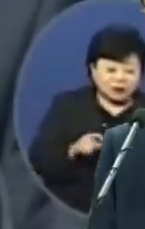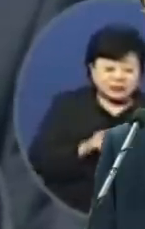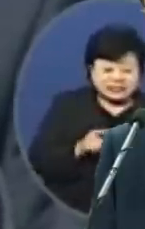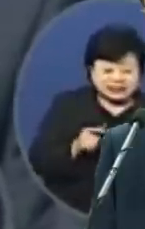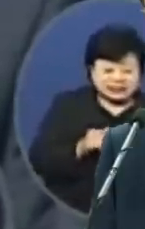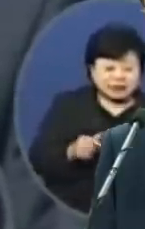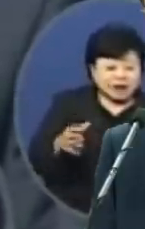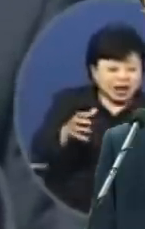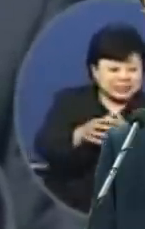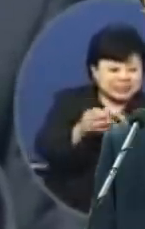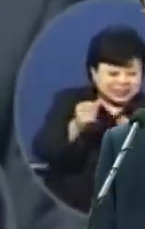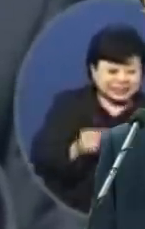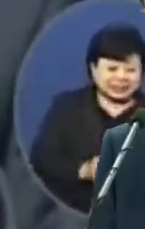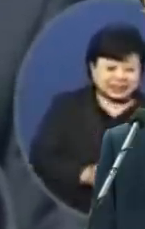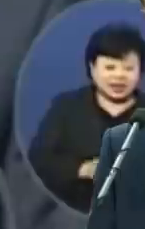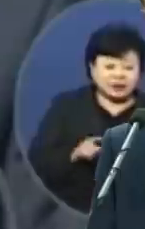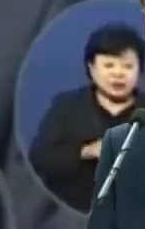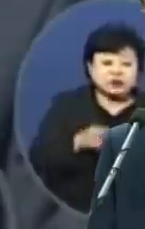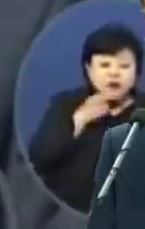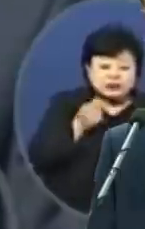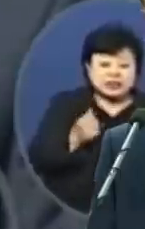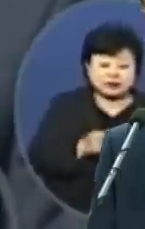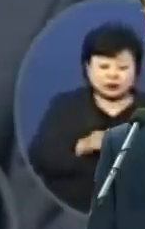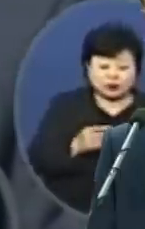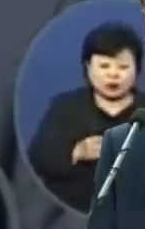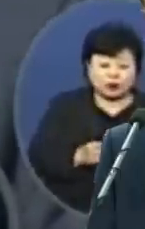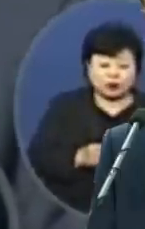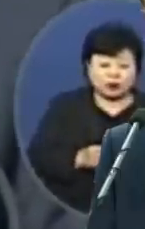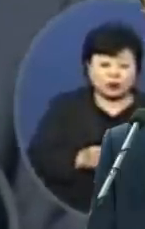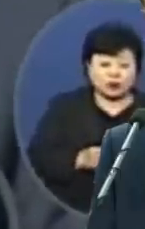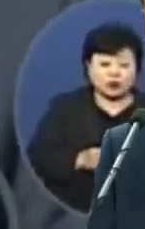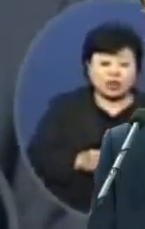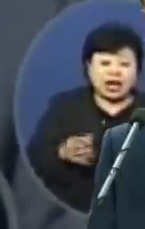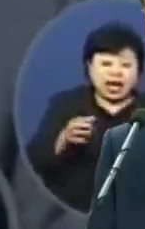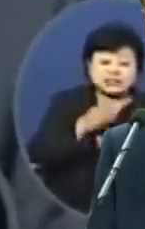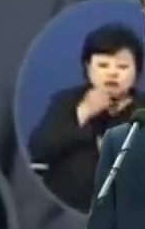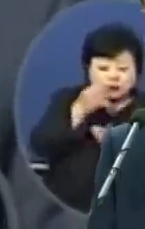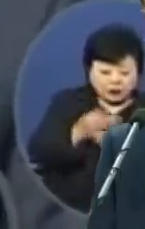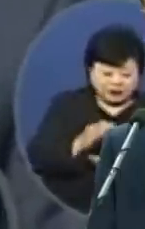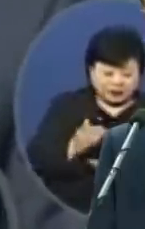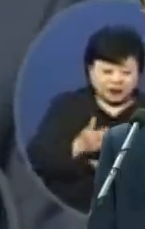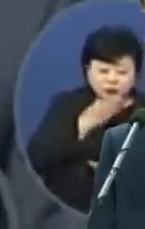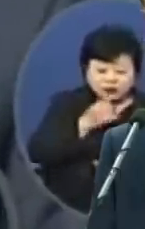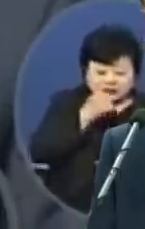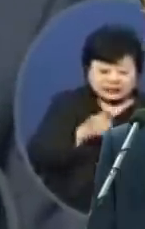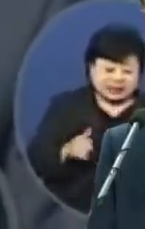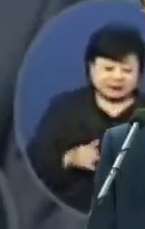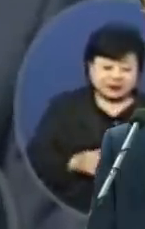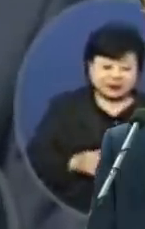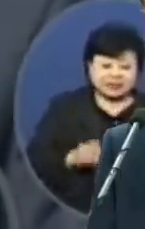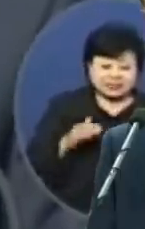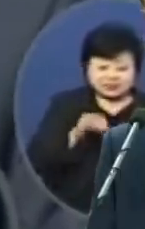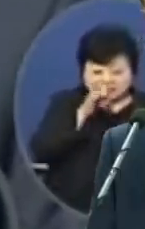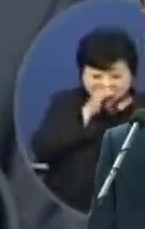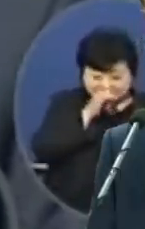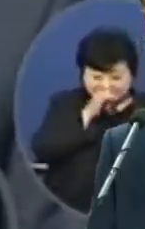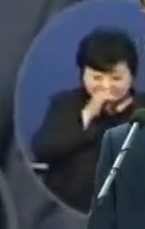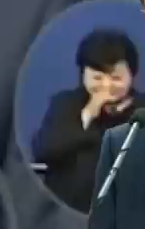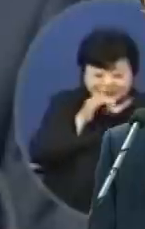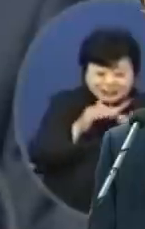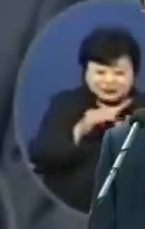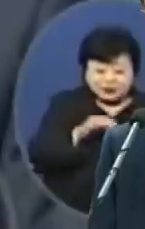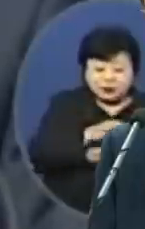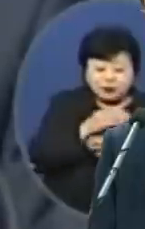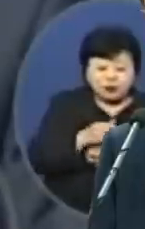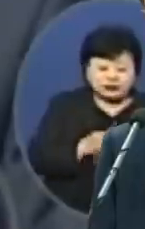사람들과 같이 섞여 사니까 안 믿는 사람들조차 덤으로 축복을 받게 되는 것입니다. 복 있는 사람이 집에 있으면 집에 있는